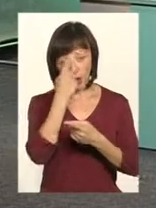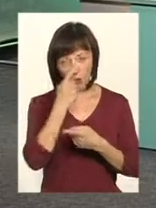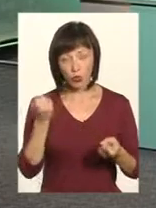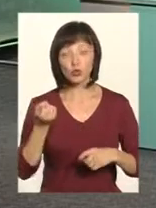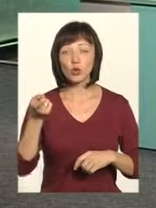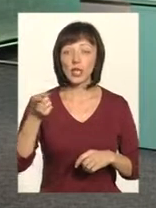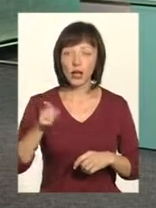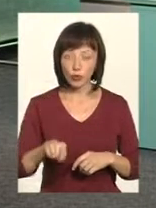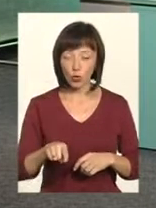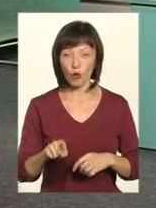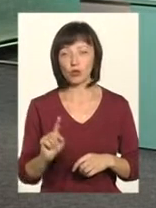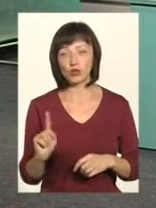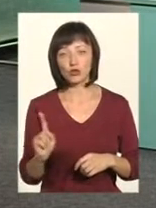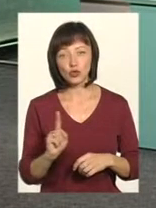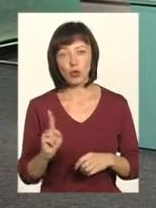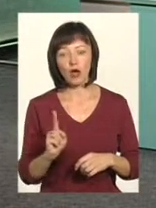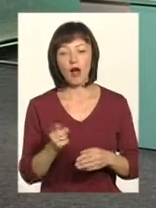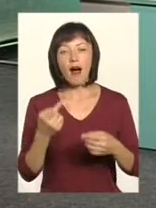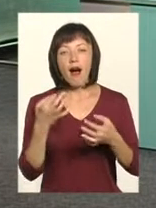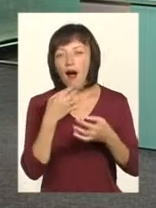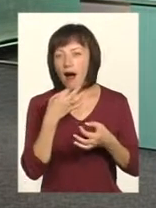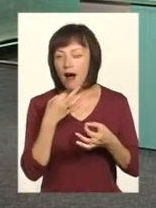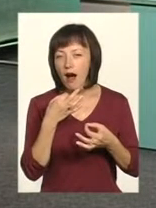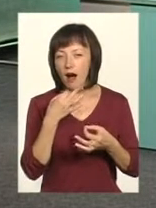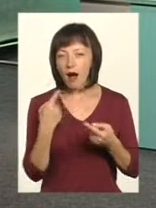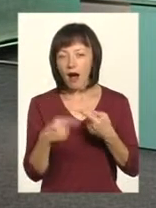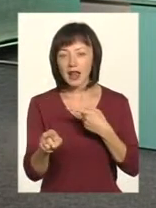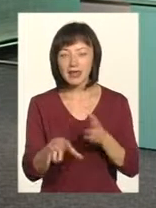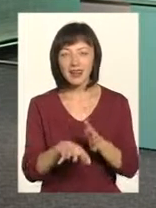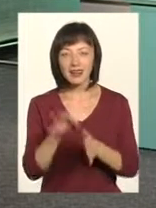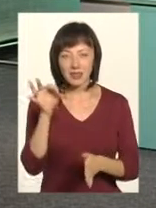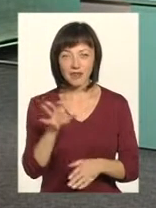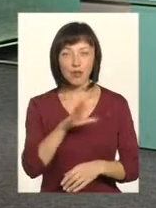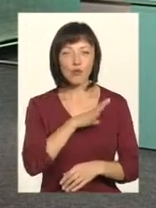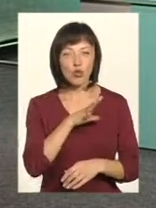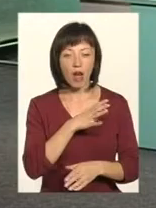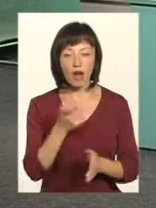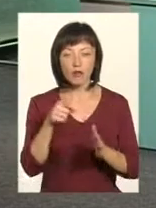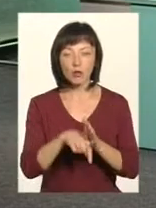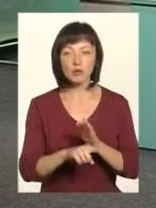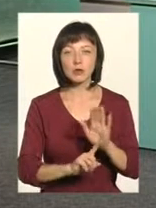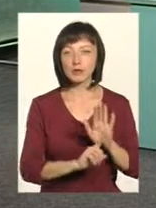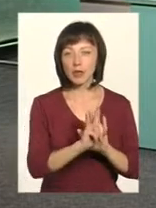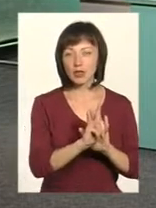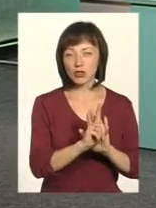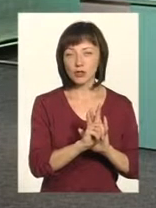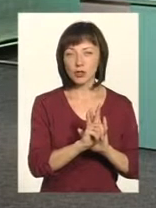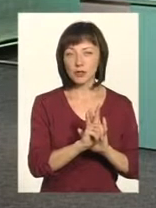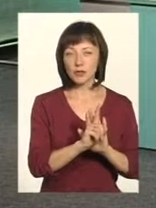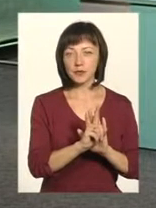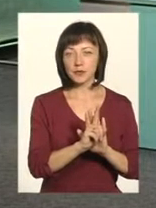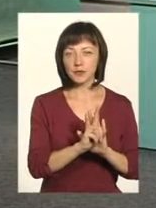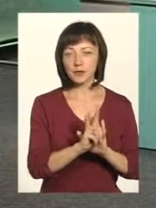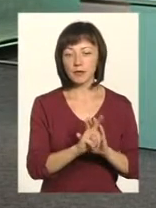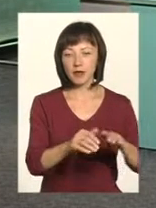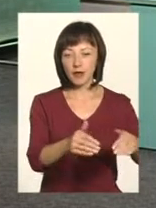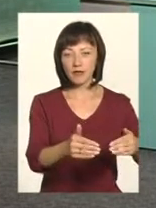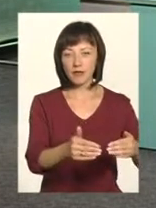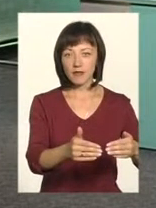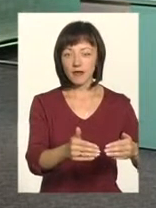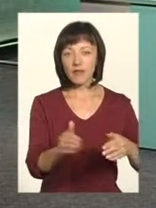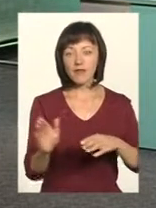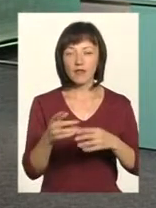тому, що альтернатива була. Ця альтернатива полягала спершу у відході від